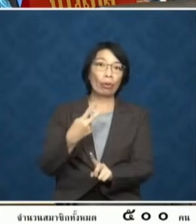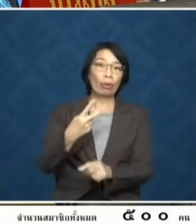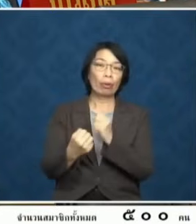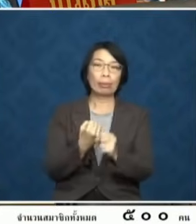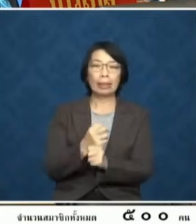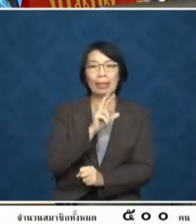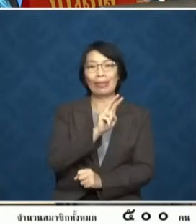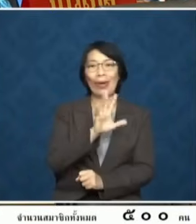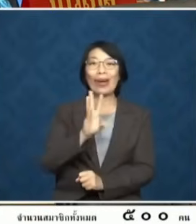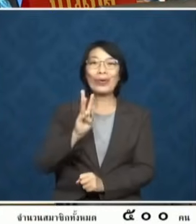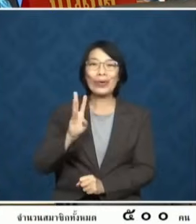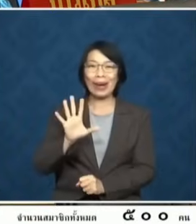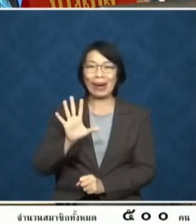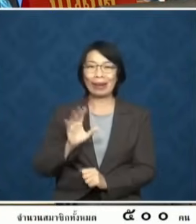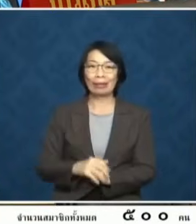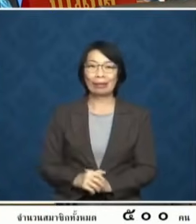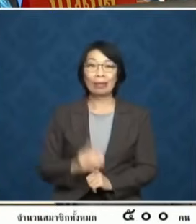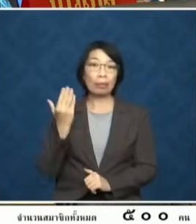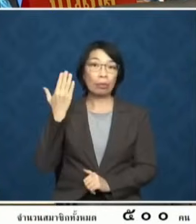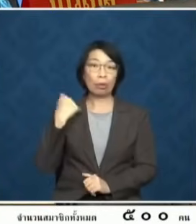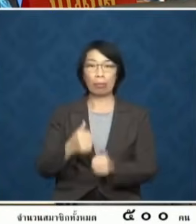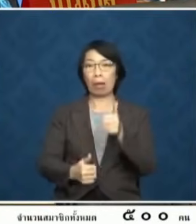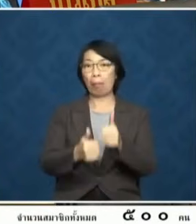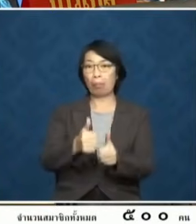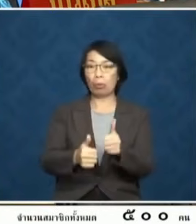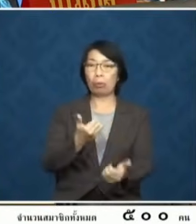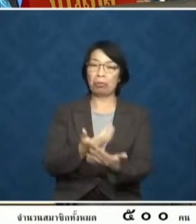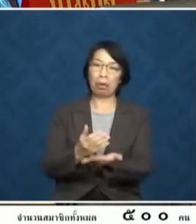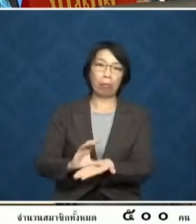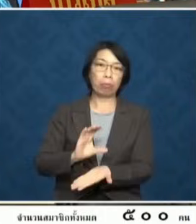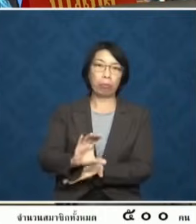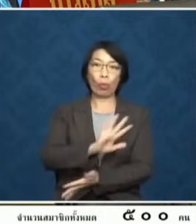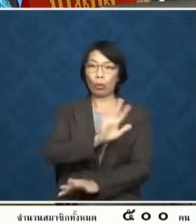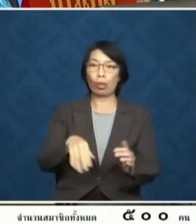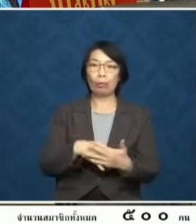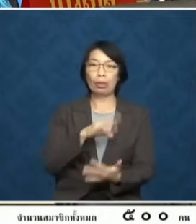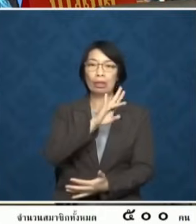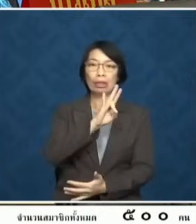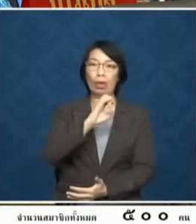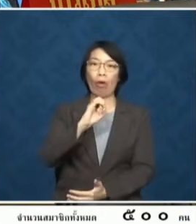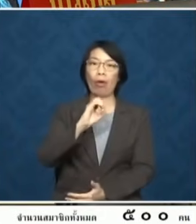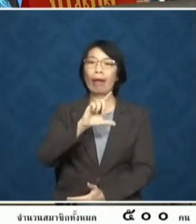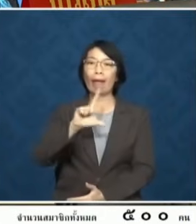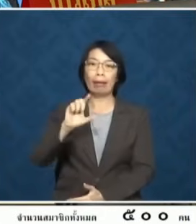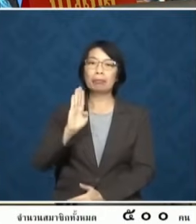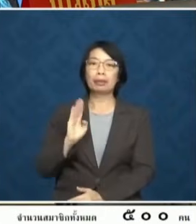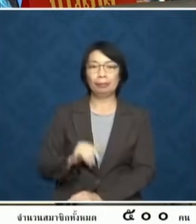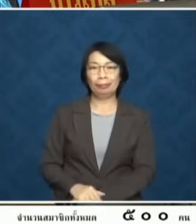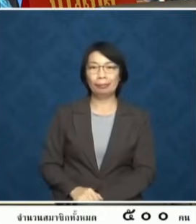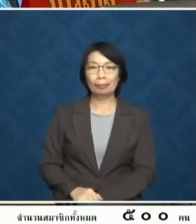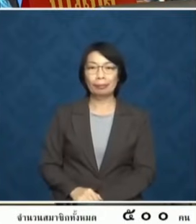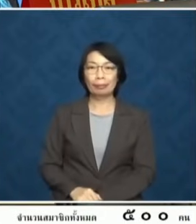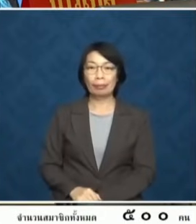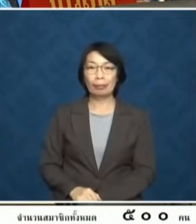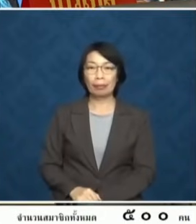65ที่ผ่านมาโดยมีการประมูลคื่นไปด้วยเม็ดเงินจำนวนทั้งสิ้น 700ล้านบาทโดยที่